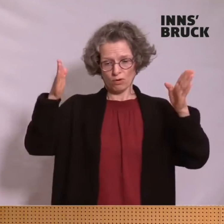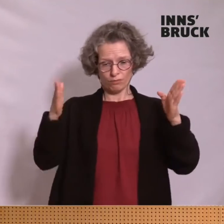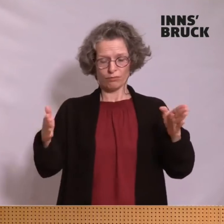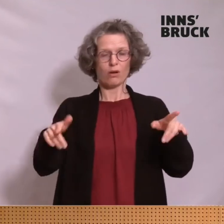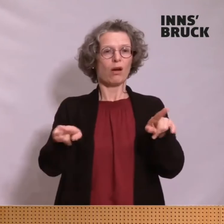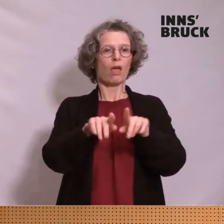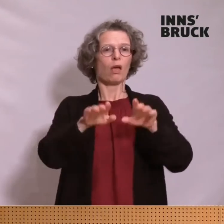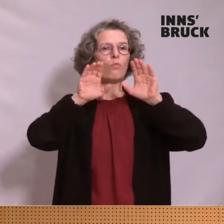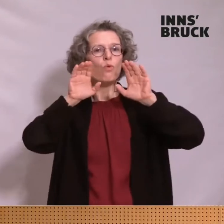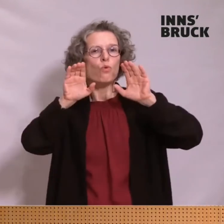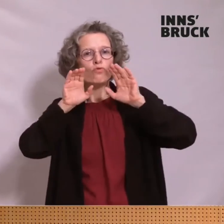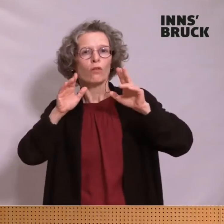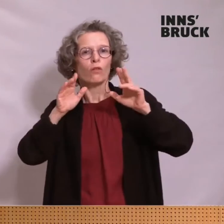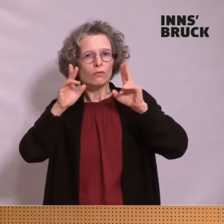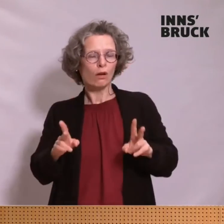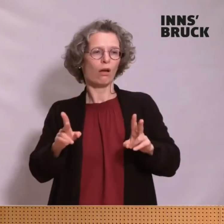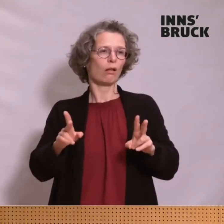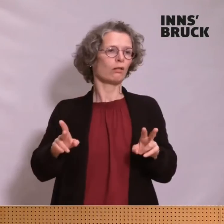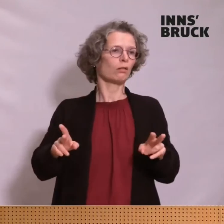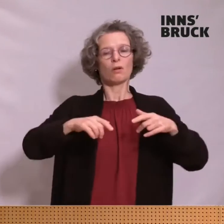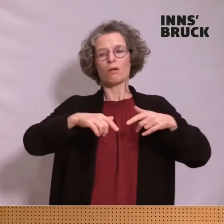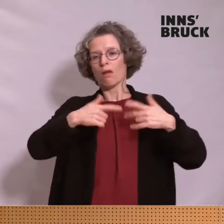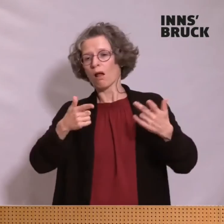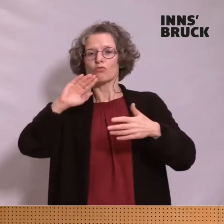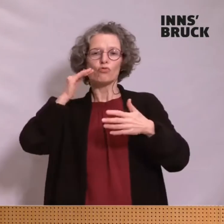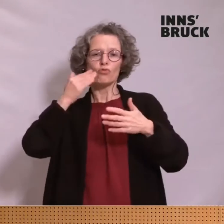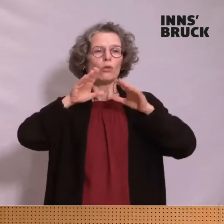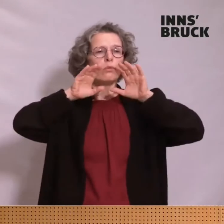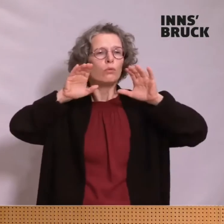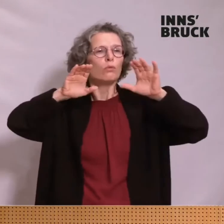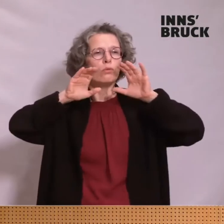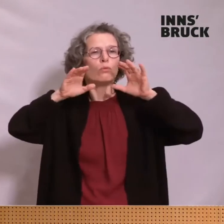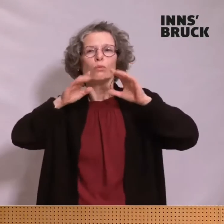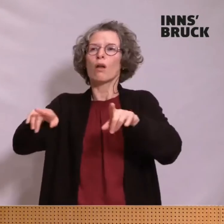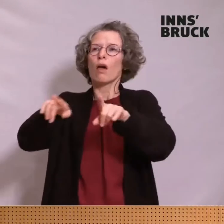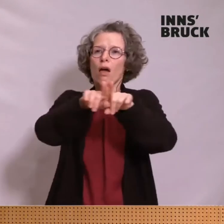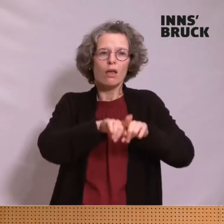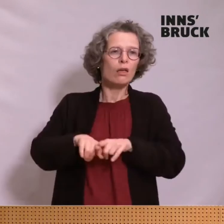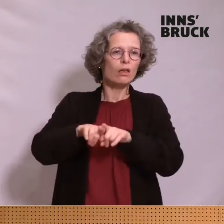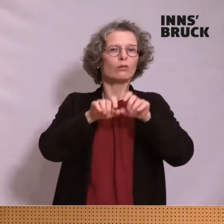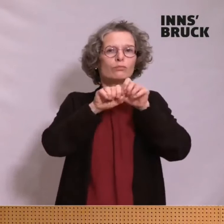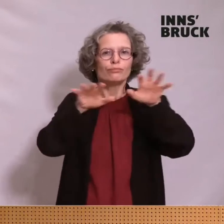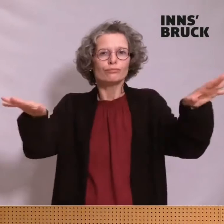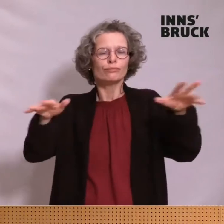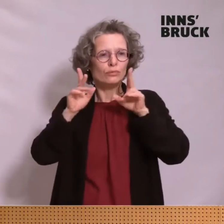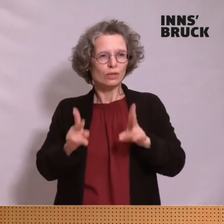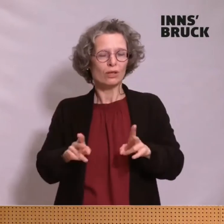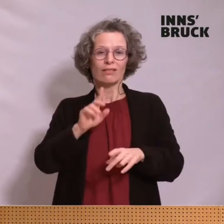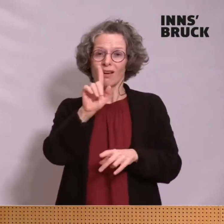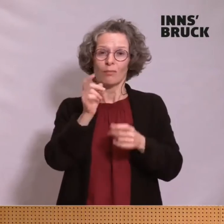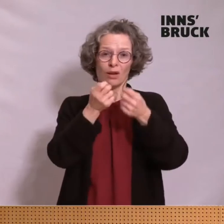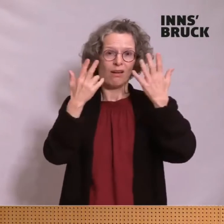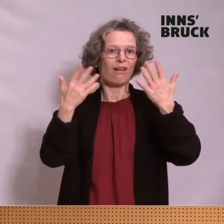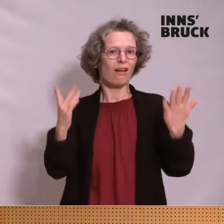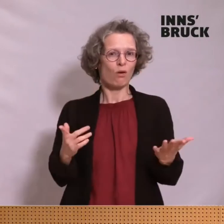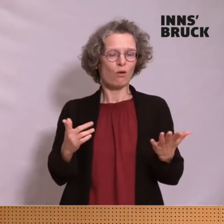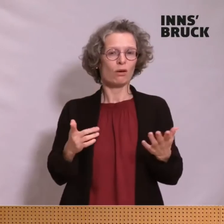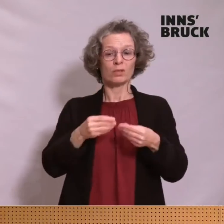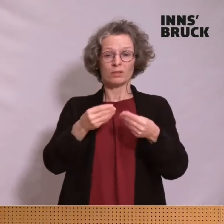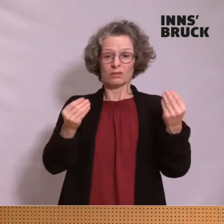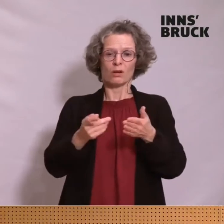durchs Land, durch die Stadt, die Medien ziehen kann. Klar ist aber auch, die Dinge ändern sich oft